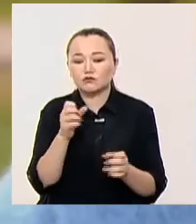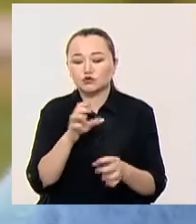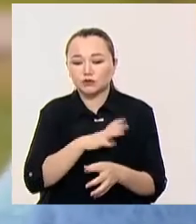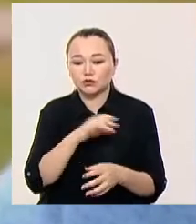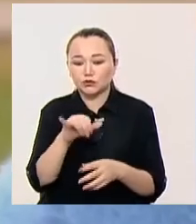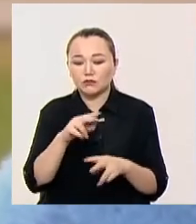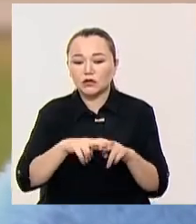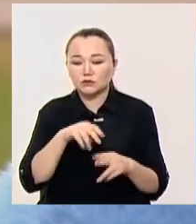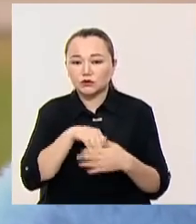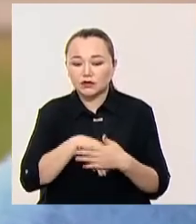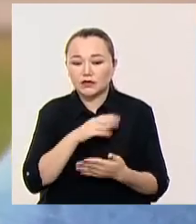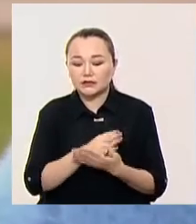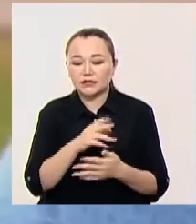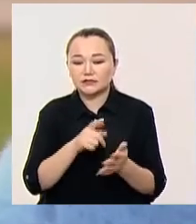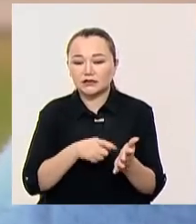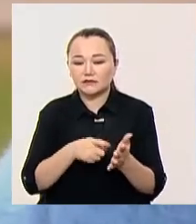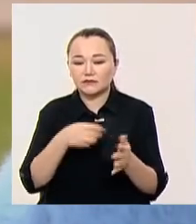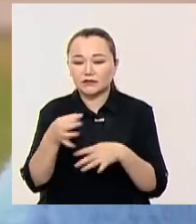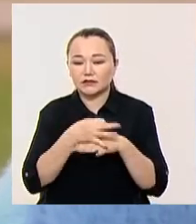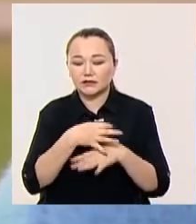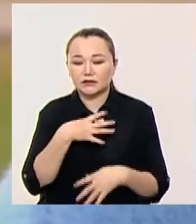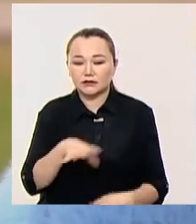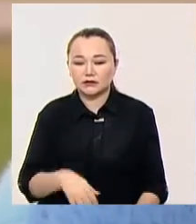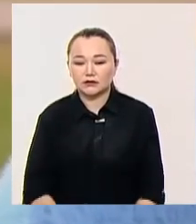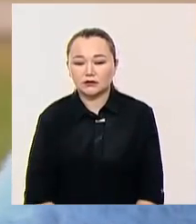даже следователь Калиев бізге айтпаған ғой.